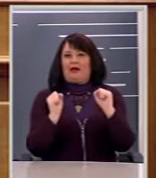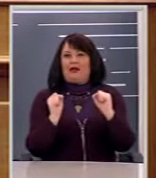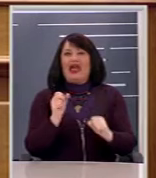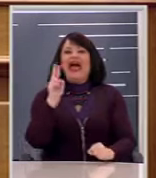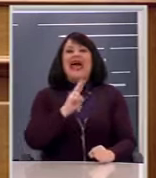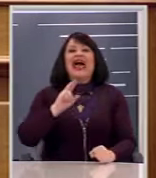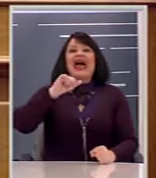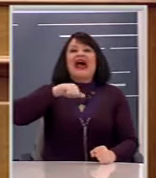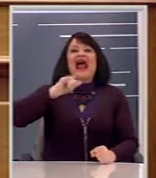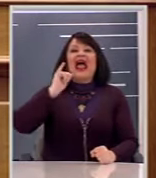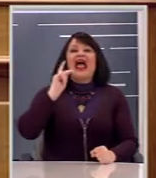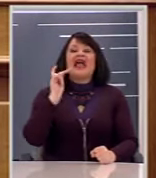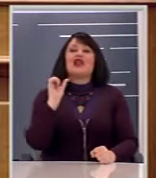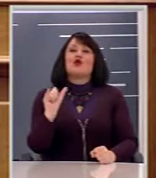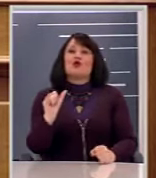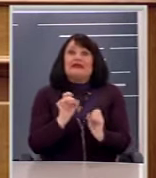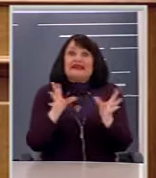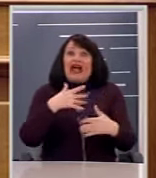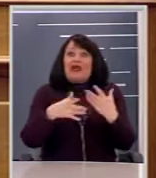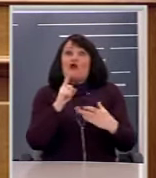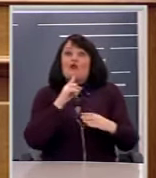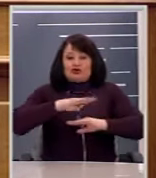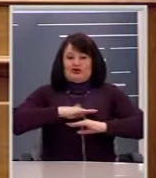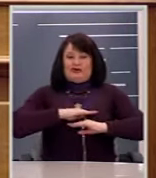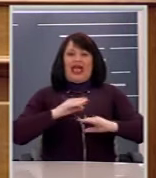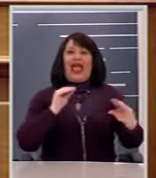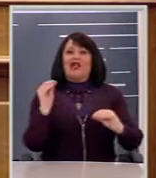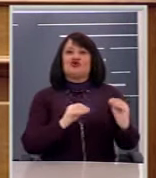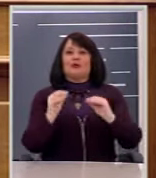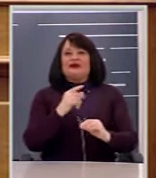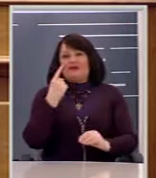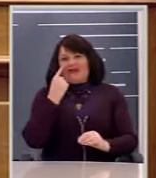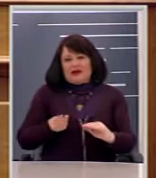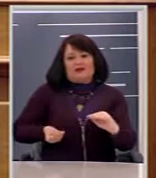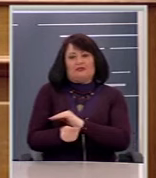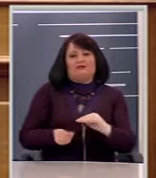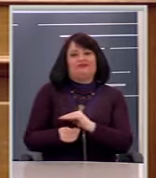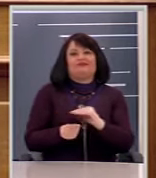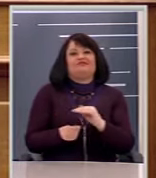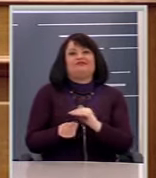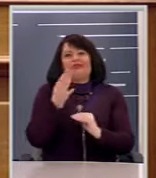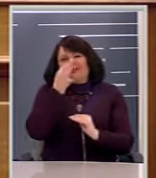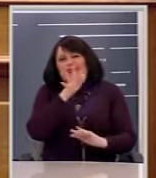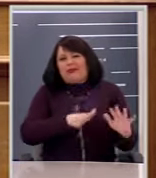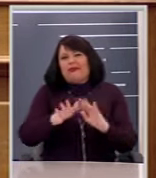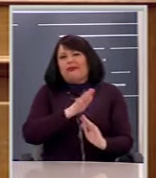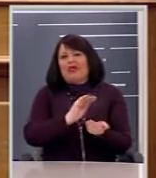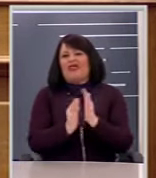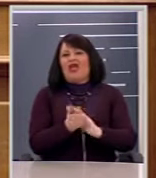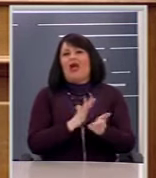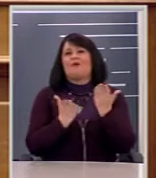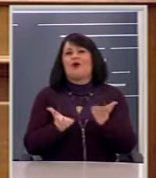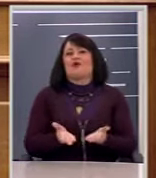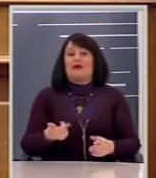Ράικου φεύγοντας, σκάνδαλο των εξοπλιστικών, προκύπτει το μαύρο χρήμα που έκτισε το κράτος της διαπλοκής. Αυτή λοιπόν εδώ